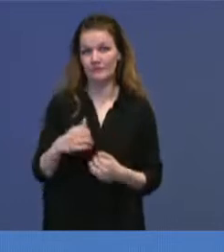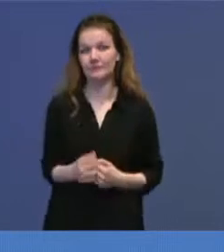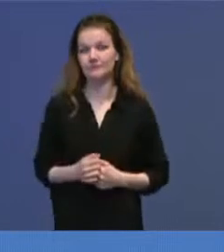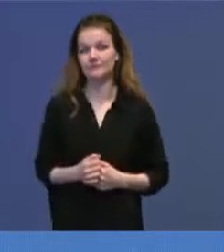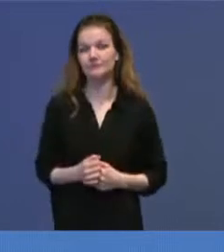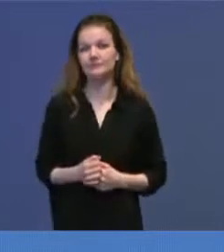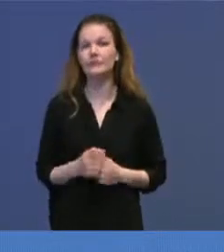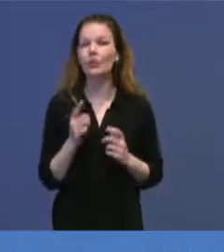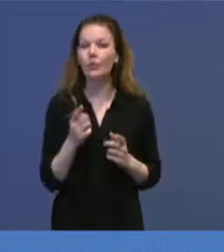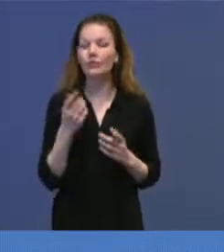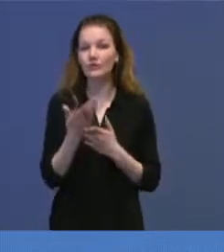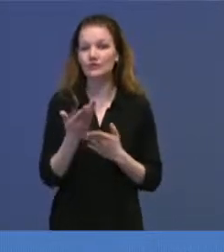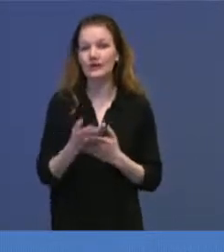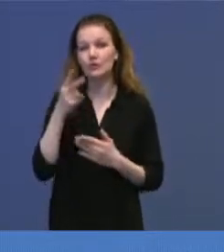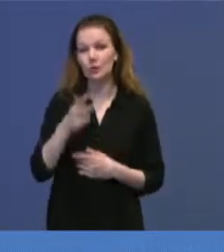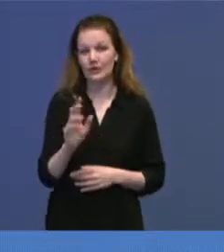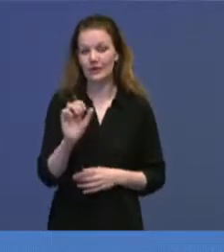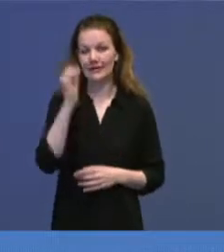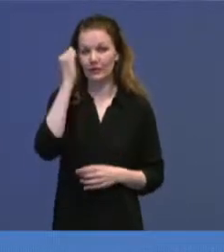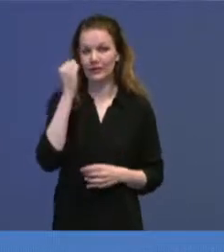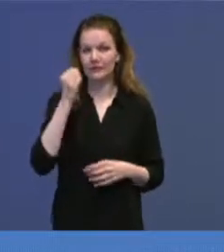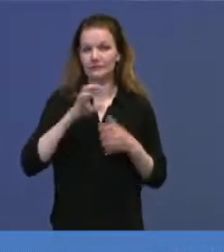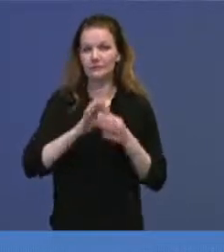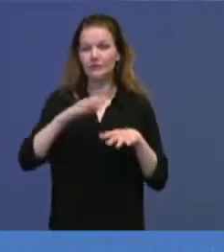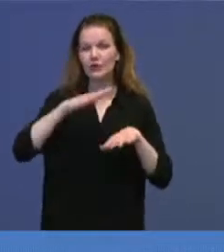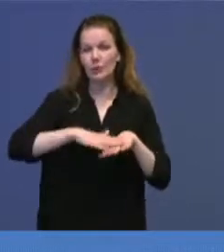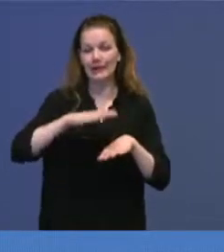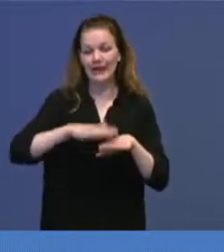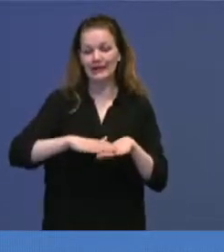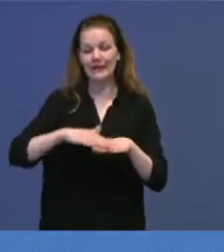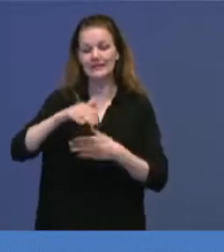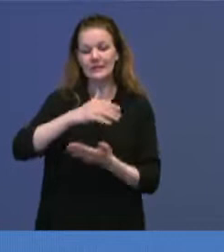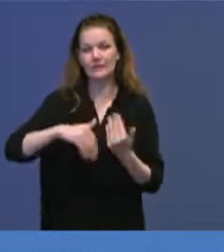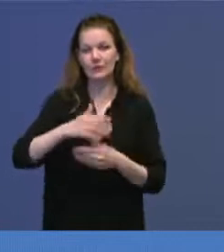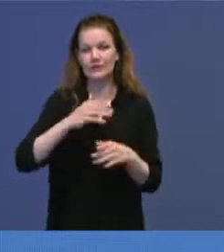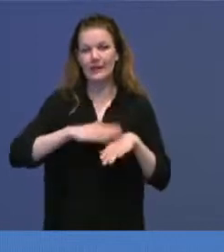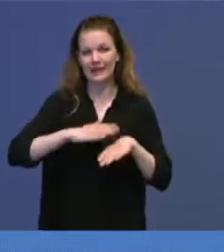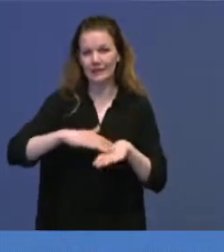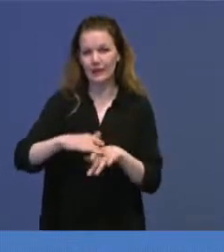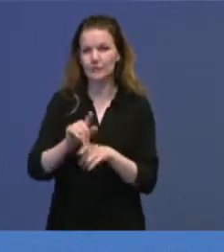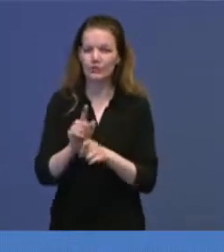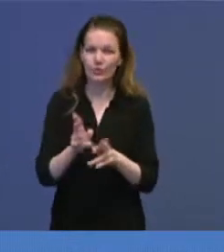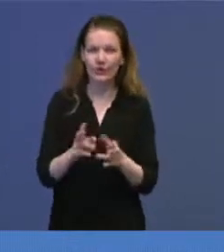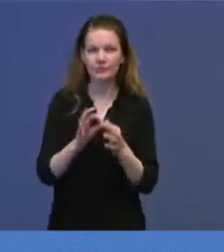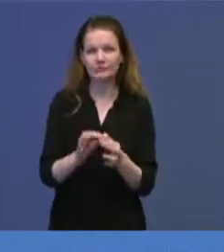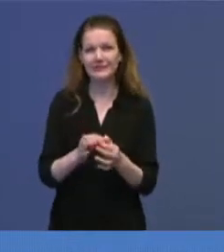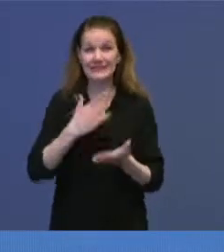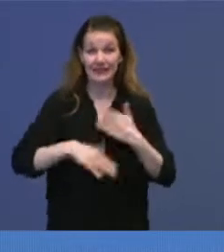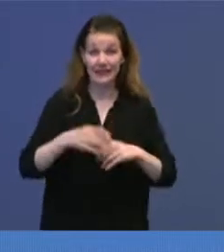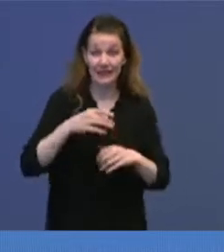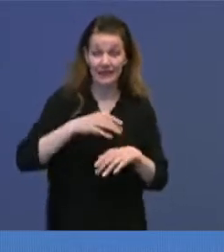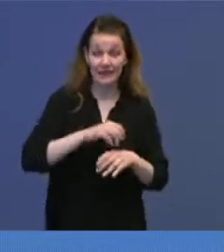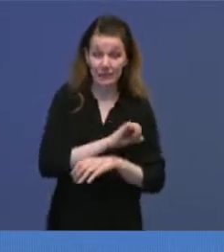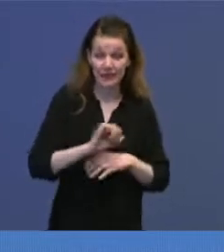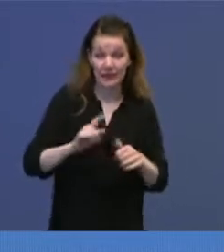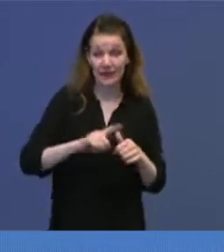Og vi foreslår 200 millioner til grunnleggende samfunnsberedskap, som skal gå til sivilforsvaret,